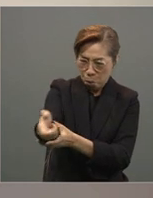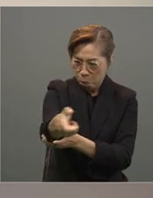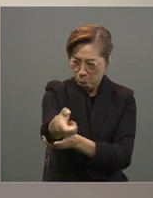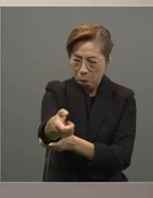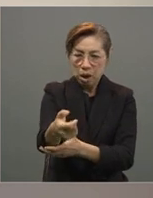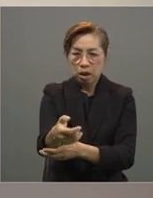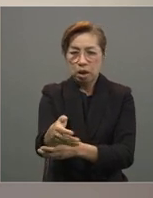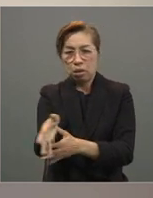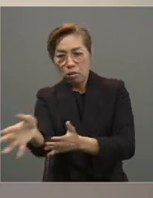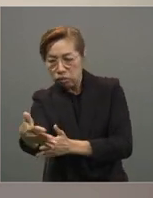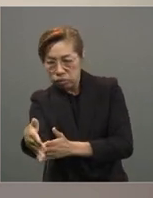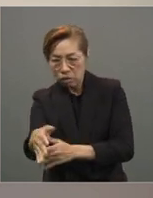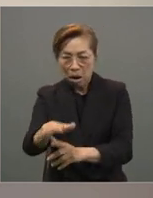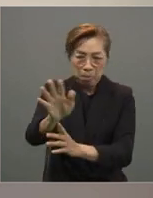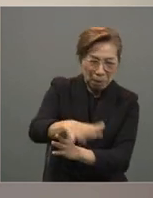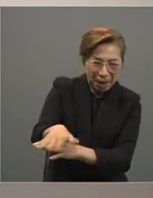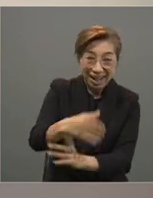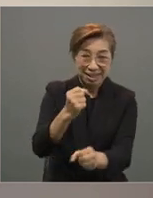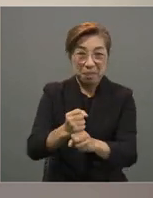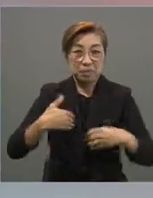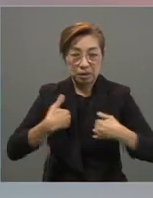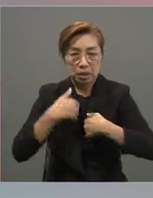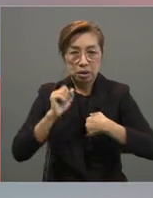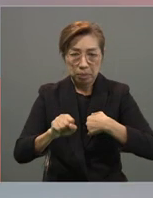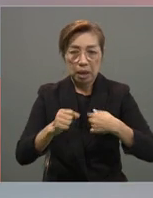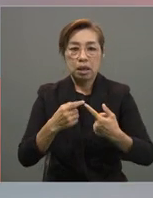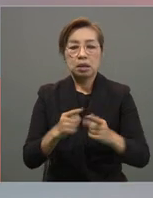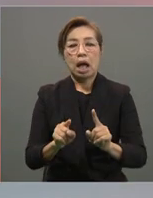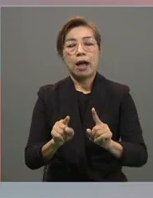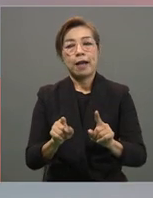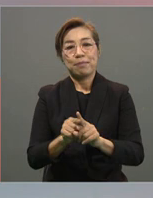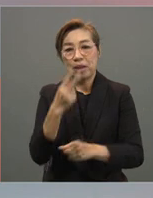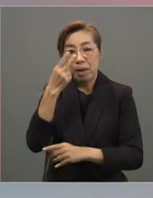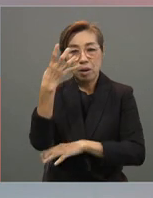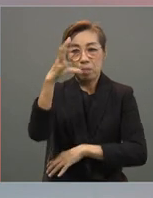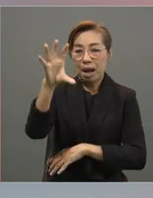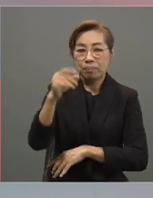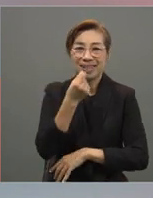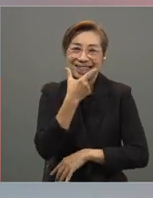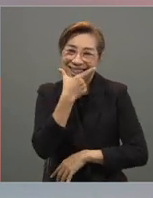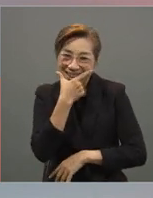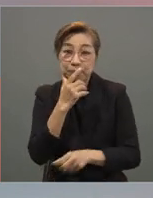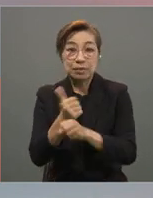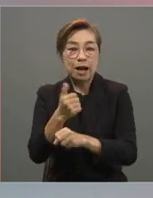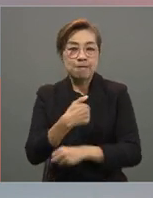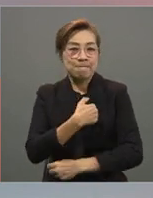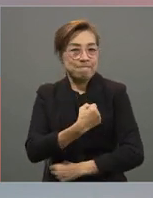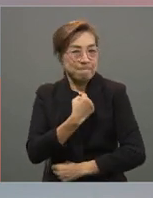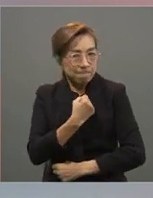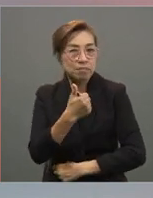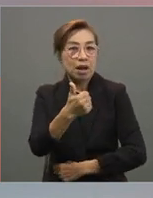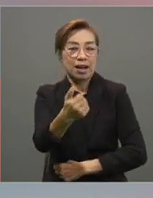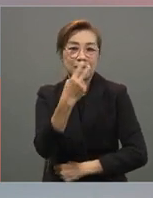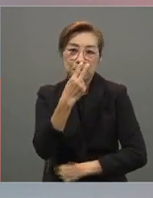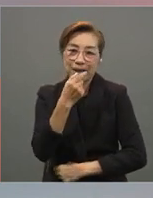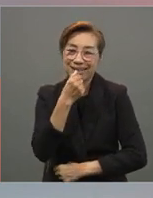เหน็ดเหนื่อยทีเดียวนะคะแต่ว่าหลายคนก็ยังคงมีก็ต้องบอกว่าเป็นอย่างภาพที่เห็นนี่ลค่ะรอยยิ้มของนักสู้นั่นเองนะคะ